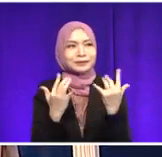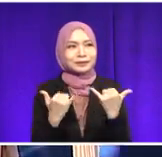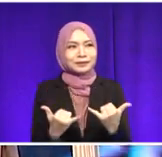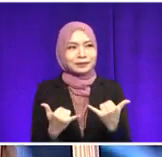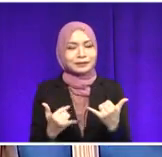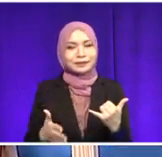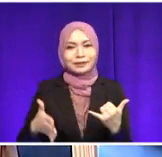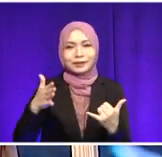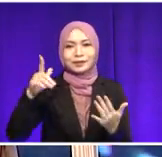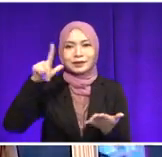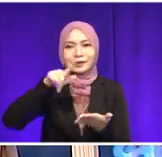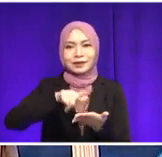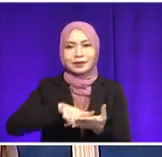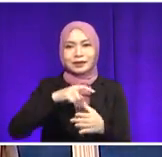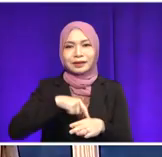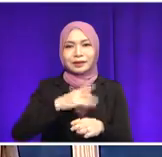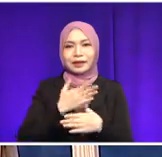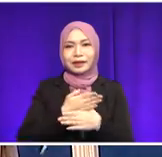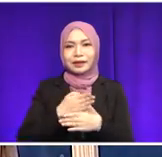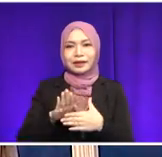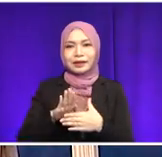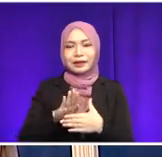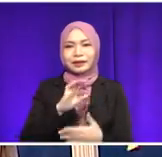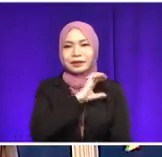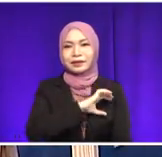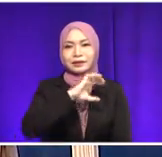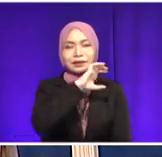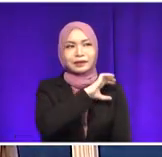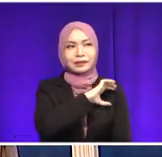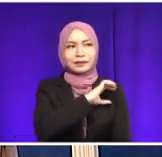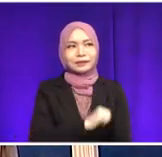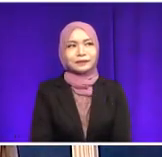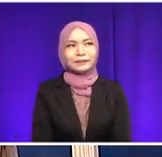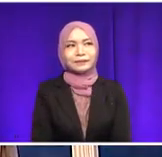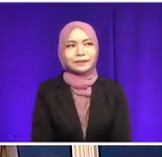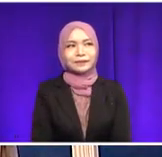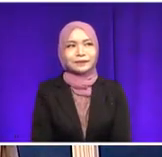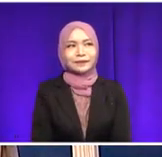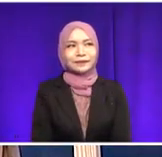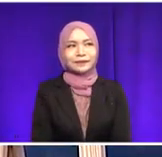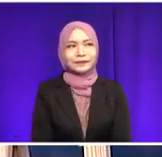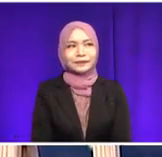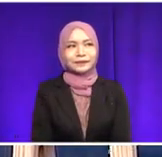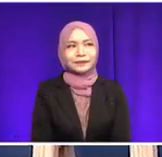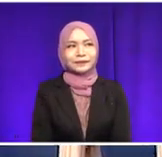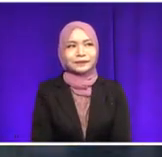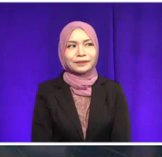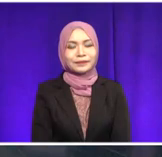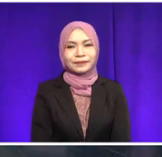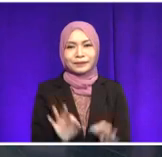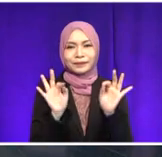letakkan di bagian ciri-ciri oke yang mana Kalau tak cukup kita bicara lagi sebab perbincangan Tak